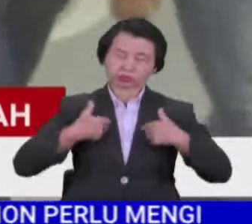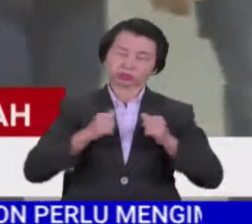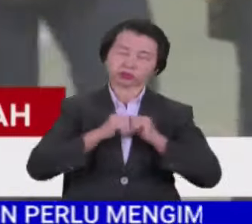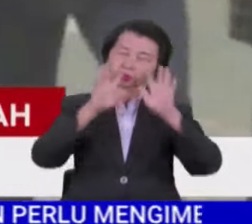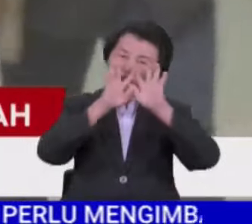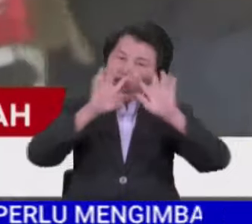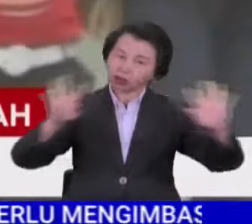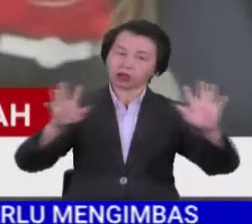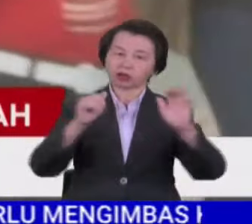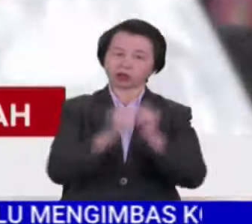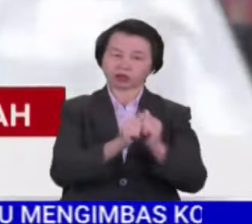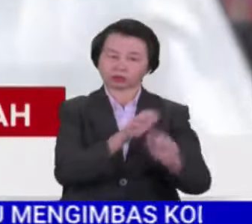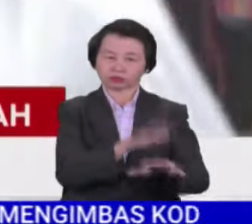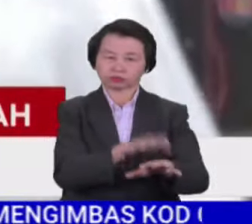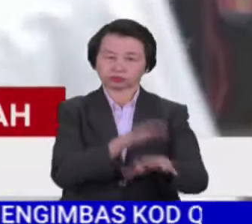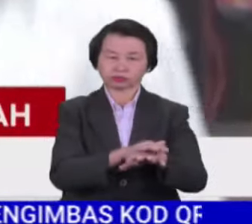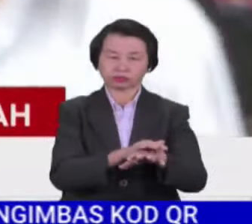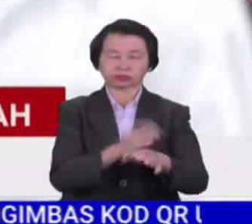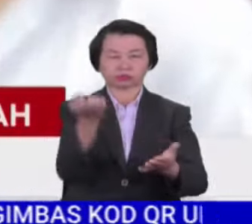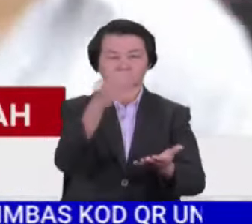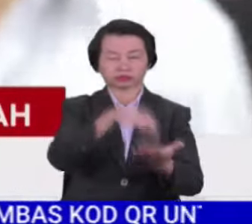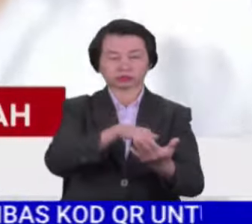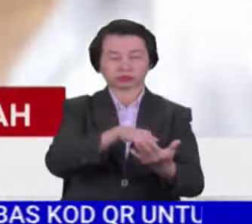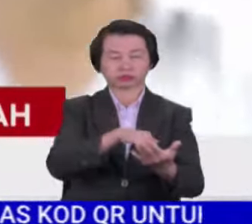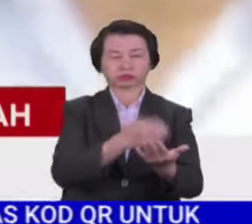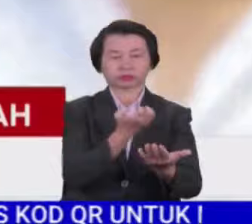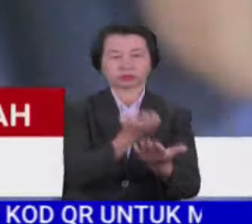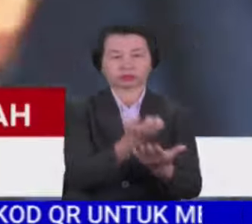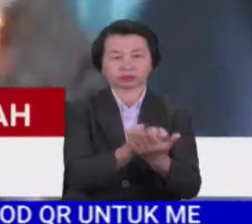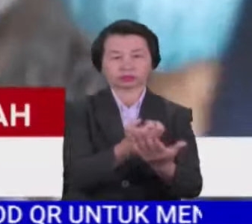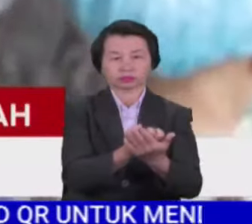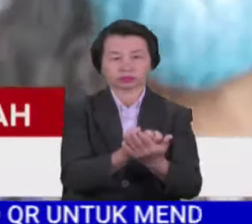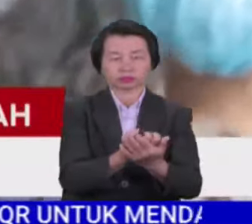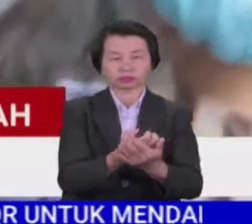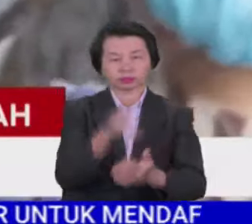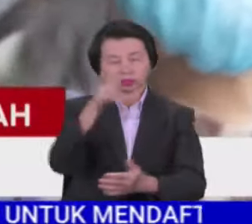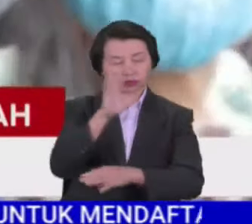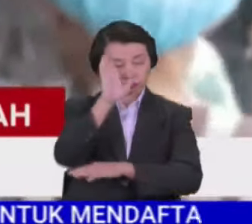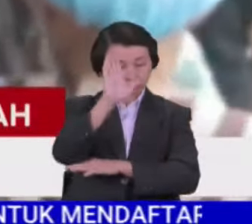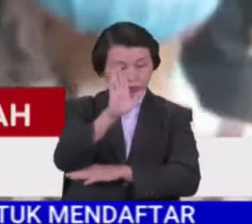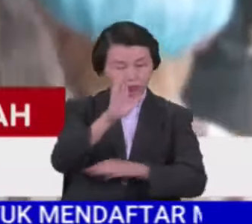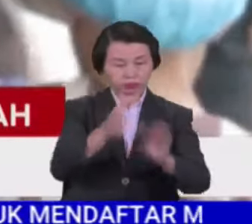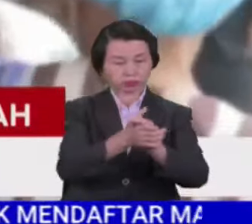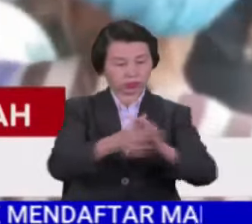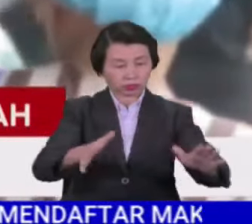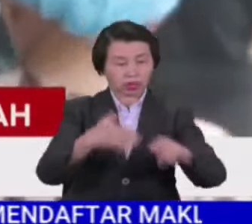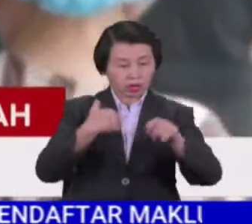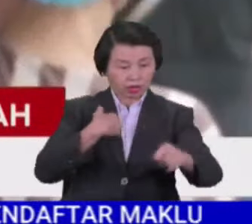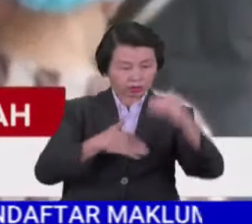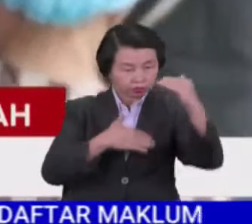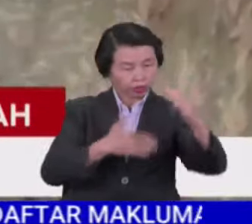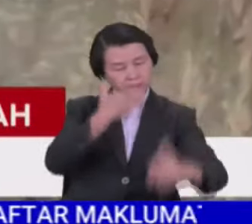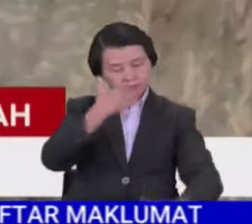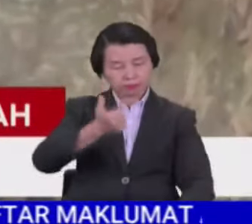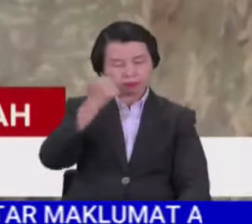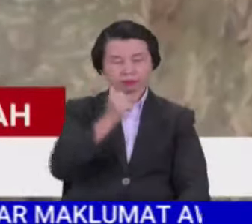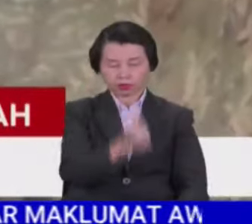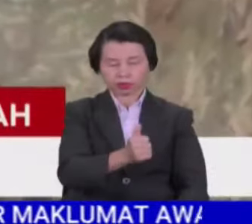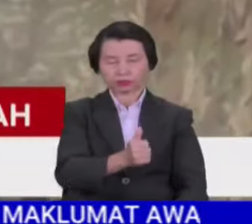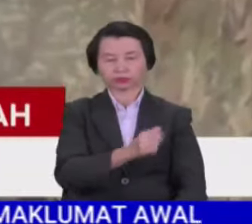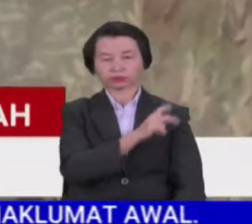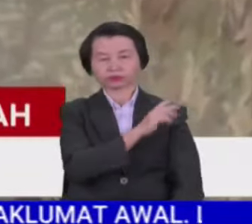aman sekaligus merancangkan semula ekonomi tegas memberi jaminan bahwa keselamatan berada pada tahap terbaik the